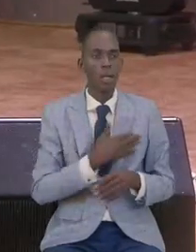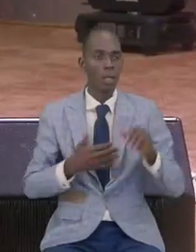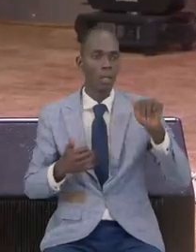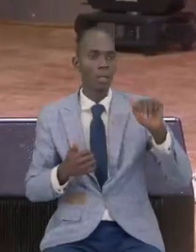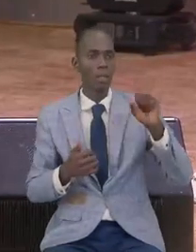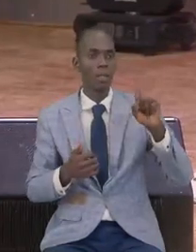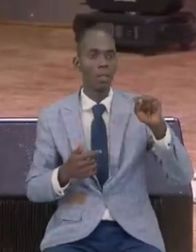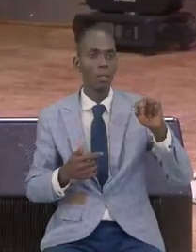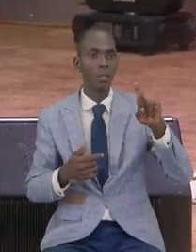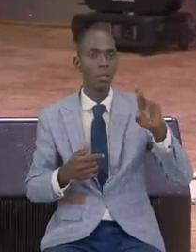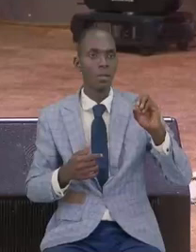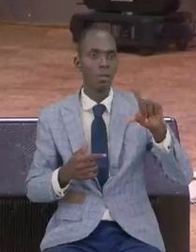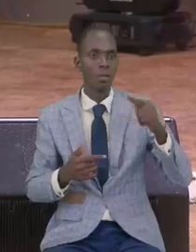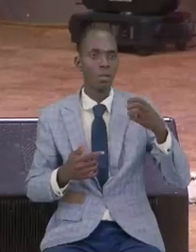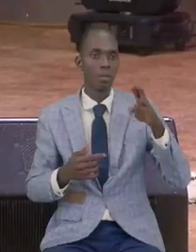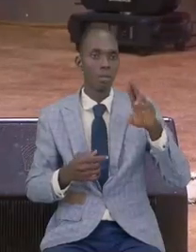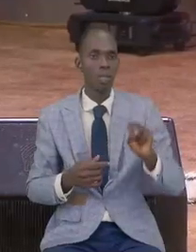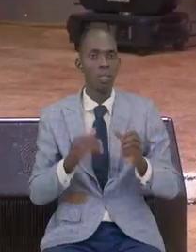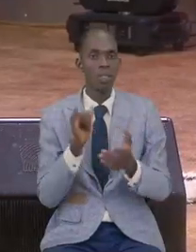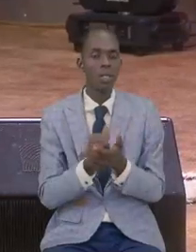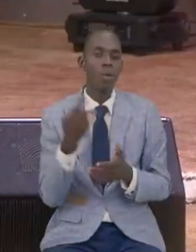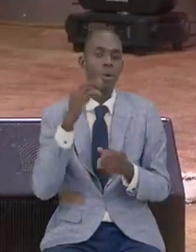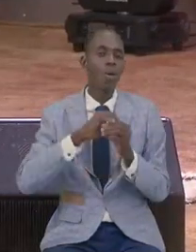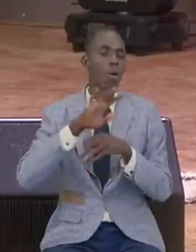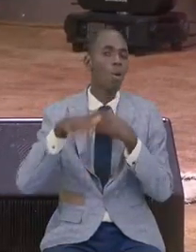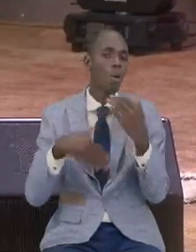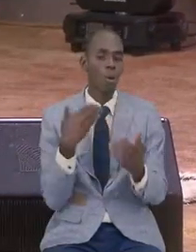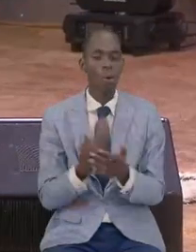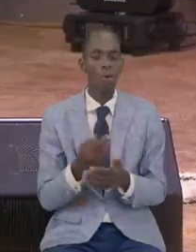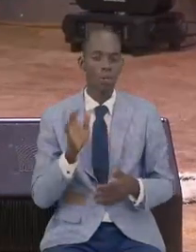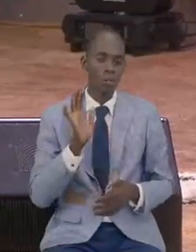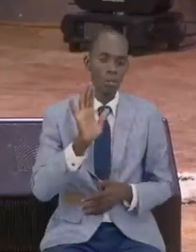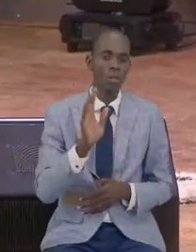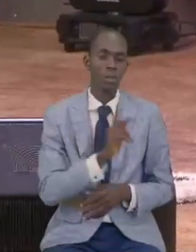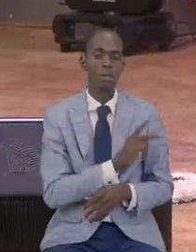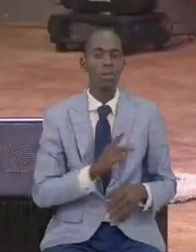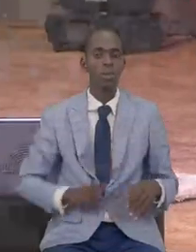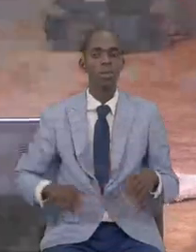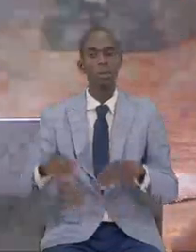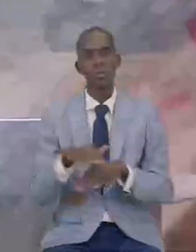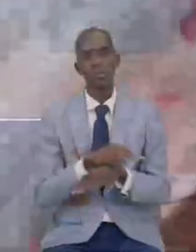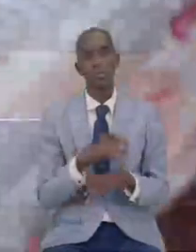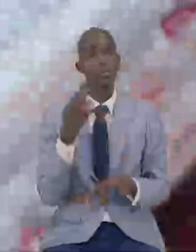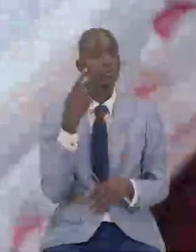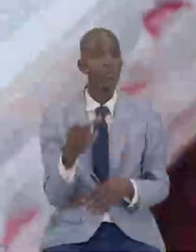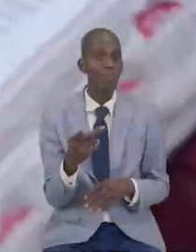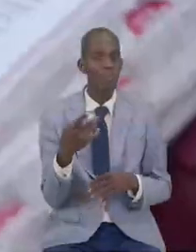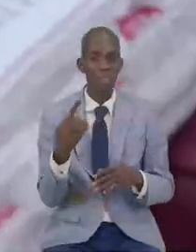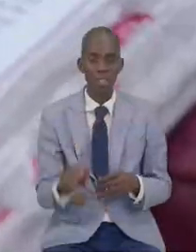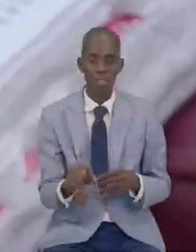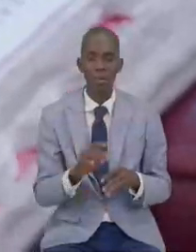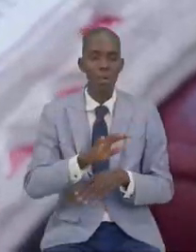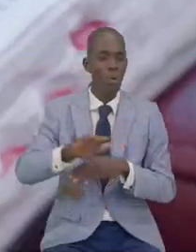et astrologues qui étaient dans son royaume. Vous voyez l'étendue